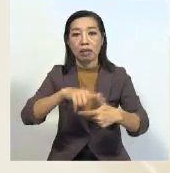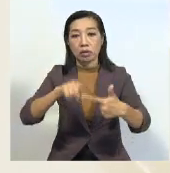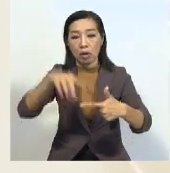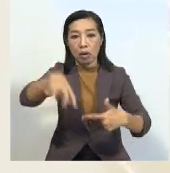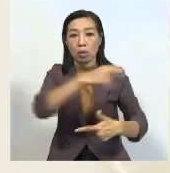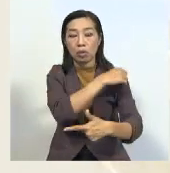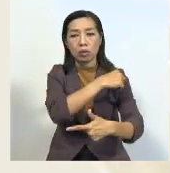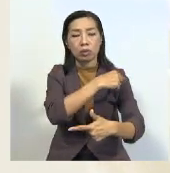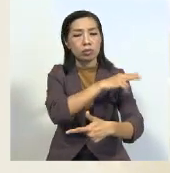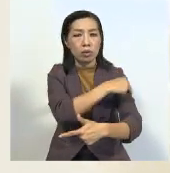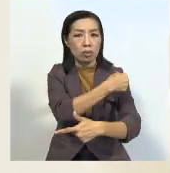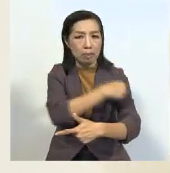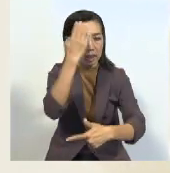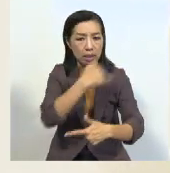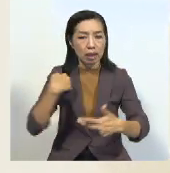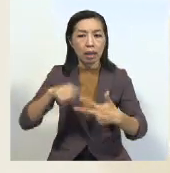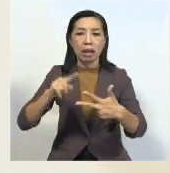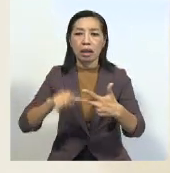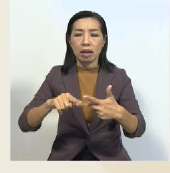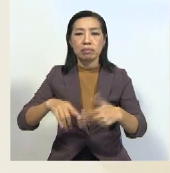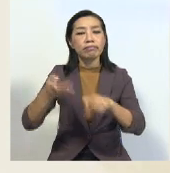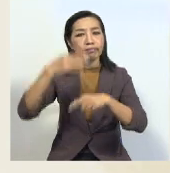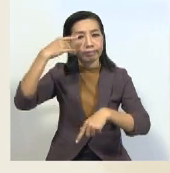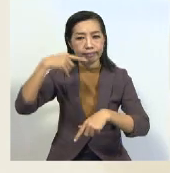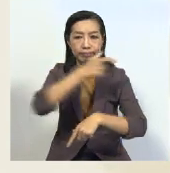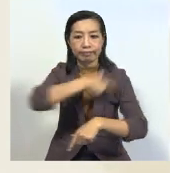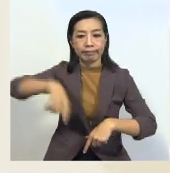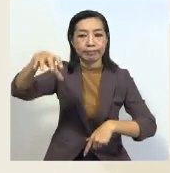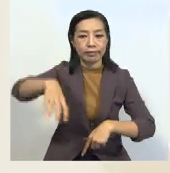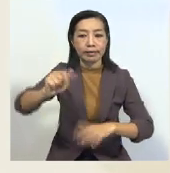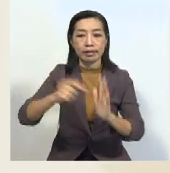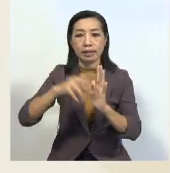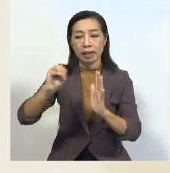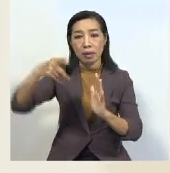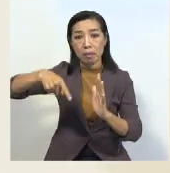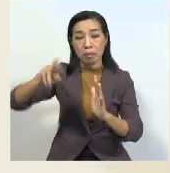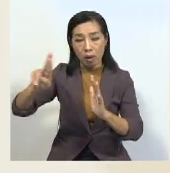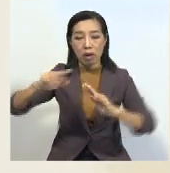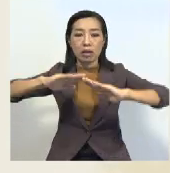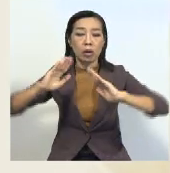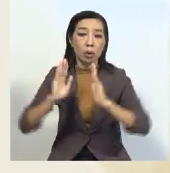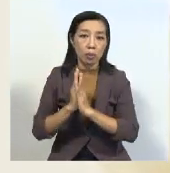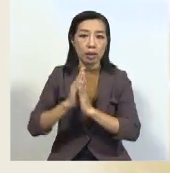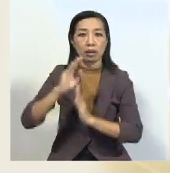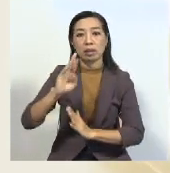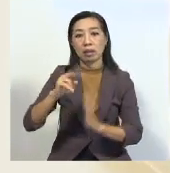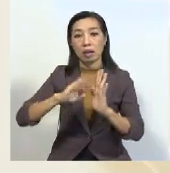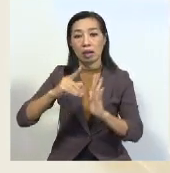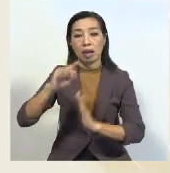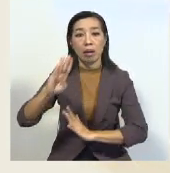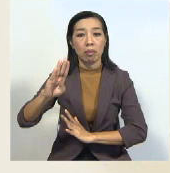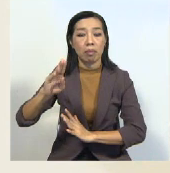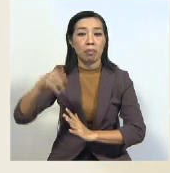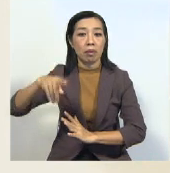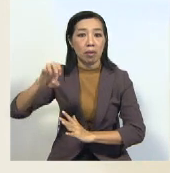เซนหลุยพระที่นั่งอัมพรสถานวัดราชบพิตรสนามสุพัชลาไสยจุฬาลงกรณ์มหาวิทยาลัยและอ